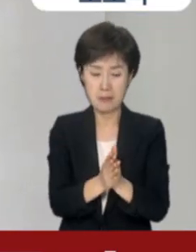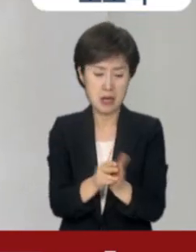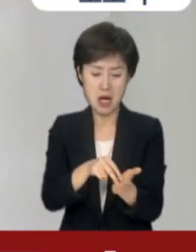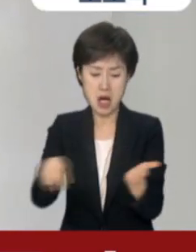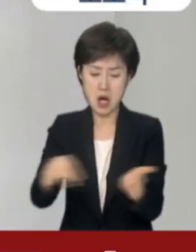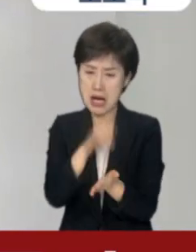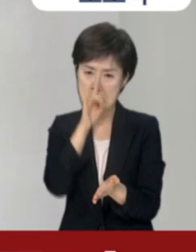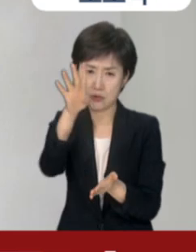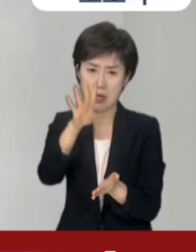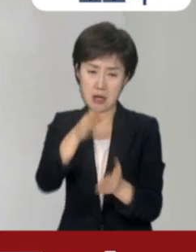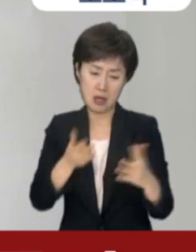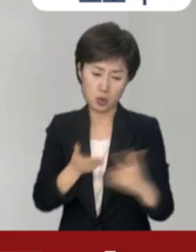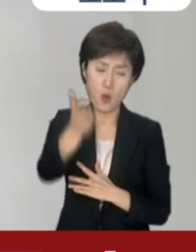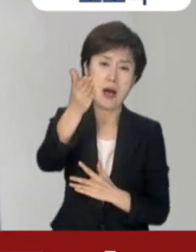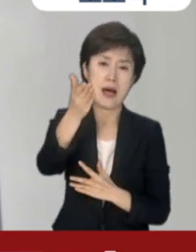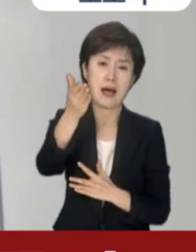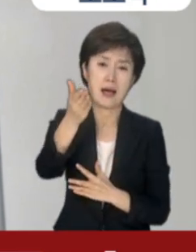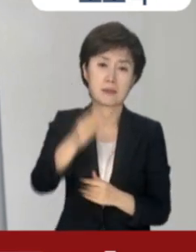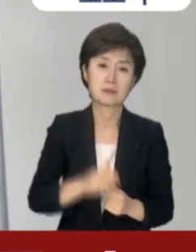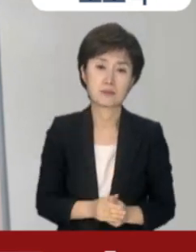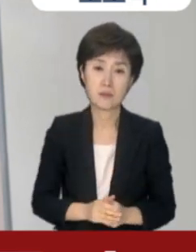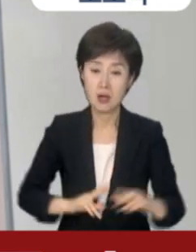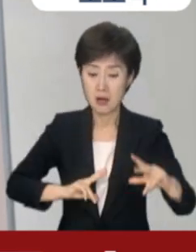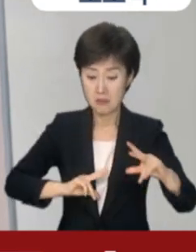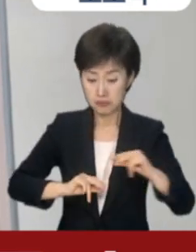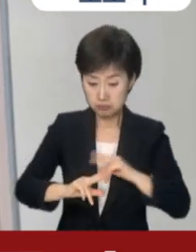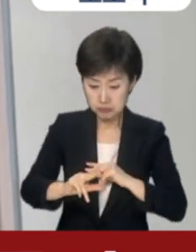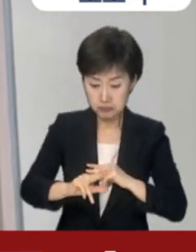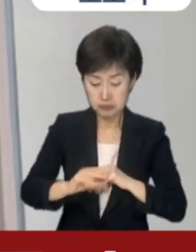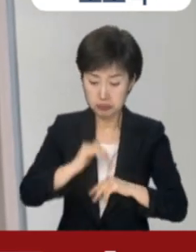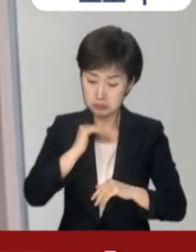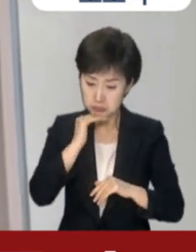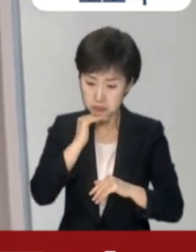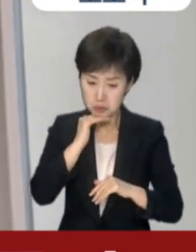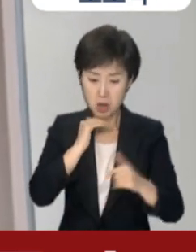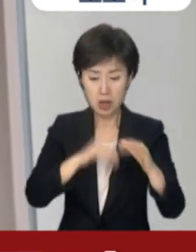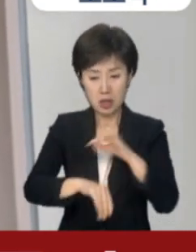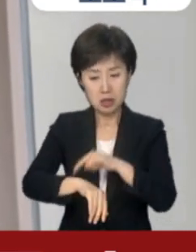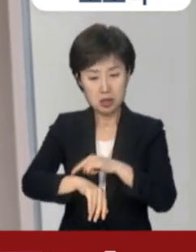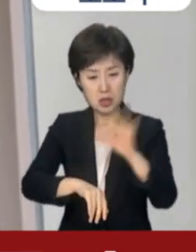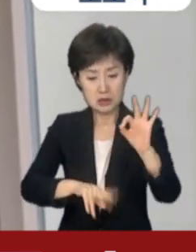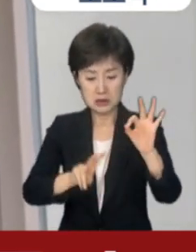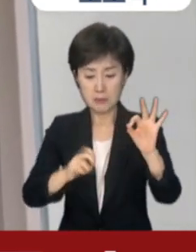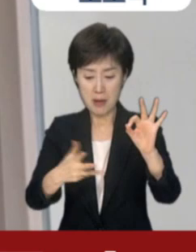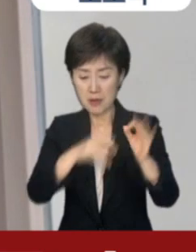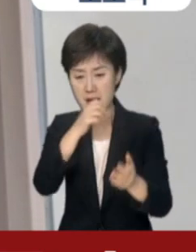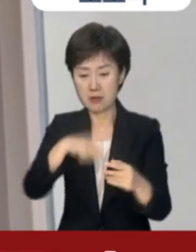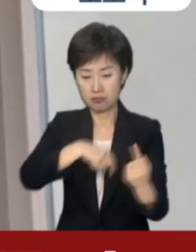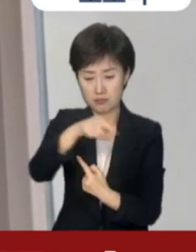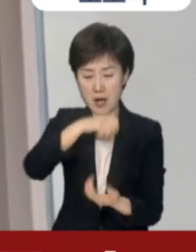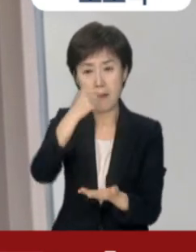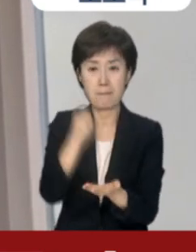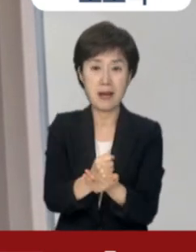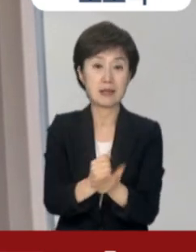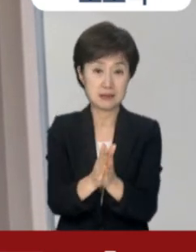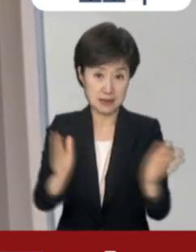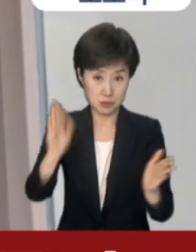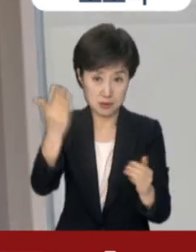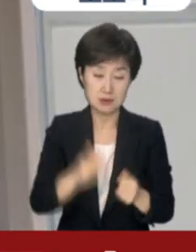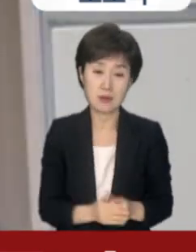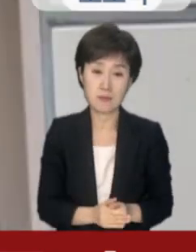무정차 통과하도록 조치했습니다. 열차 운행은 약 50분 뒤인 10시 28분부터 정상 재개된